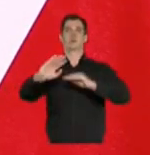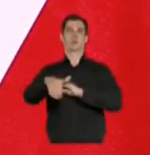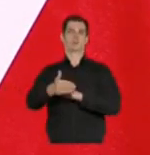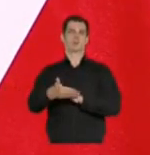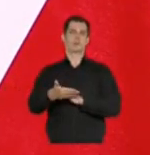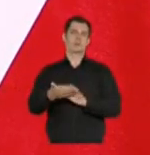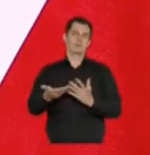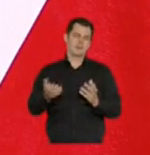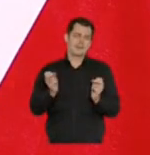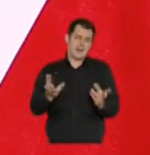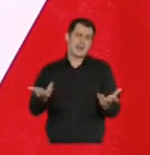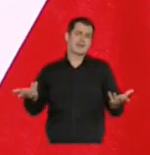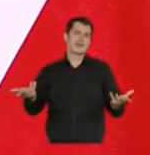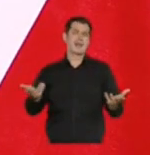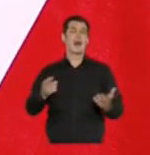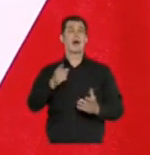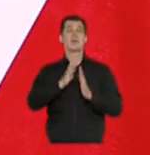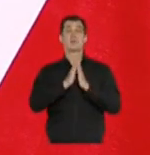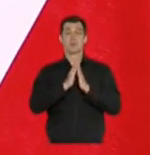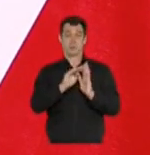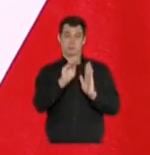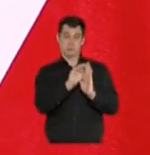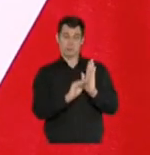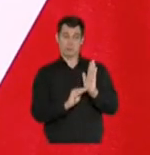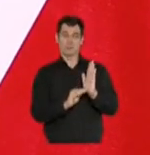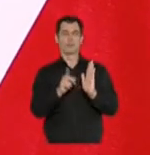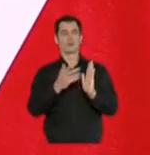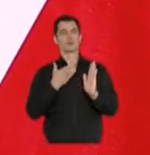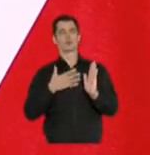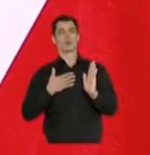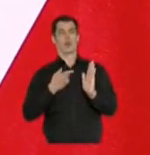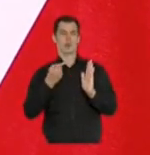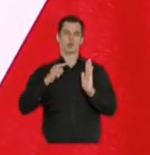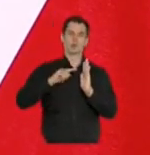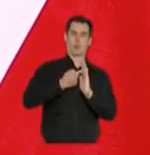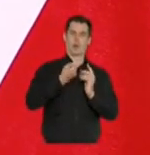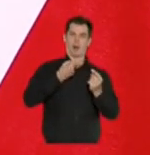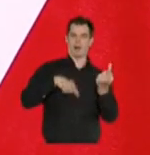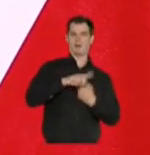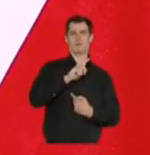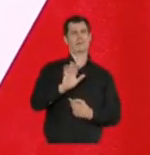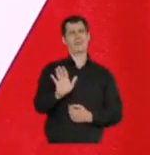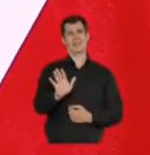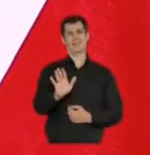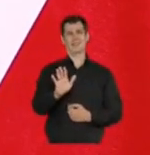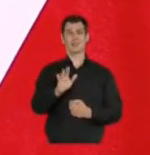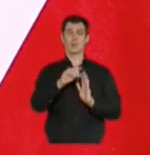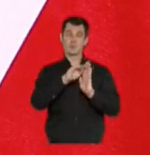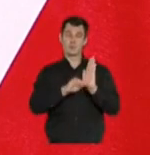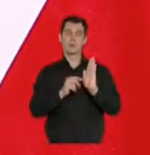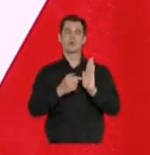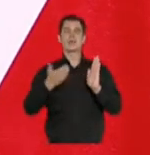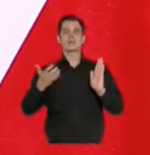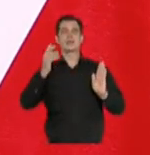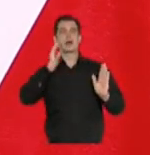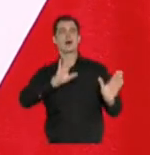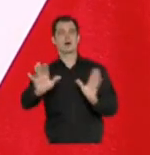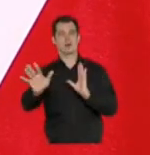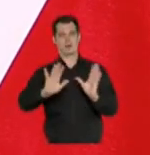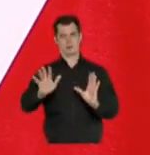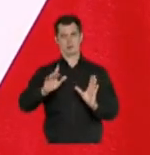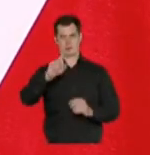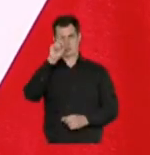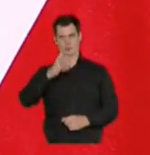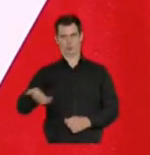noszona. Interpretujmy te przepisy w dobrej wierze. Intencją jest ochrona nas, intencją jest ograniczenie